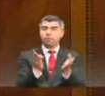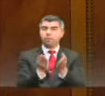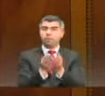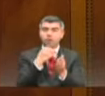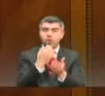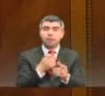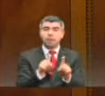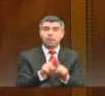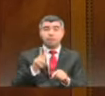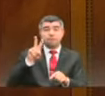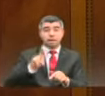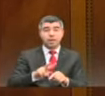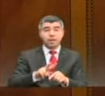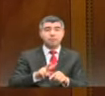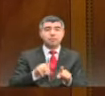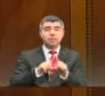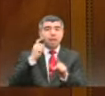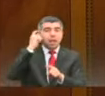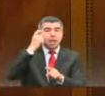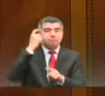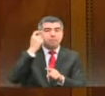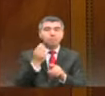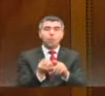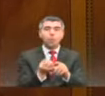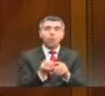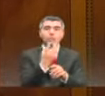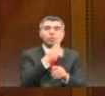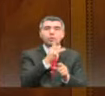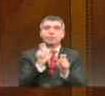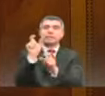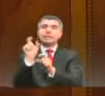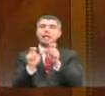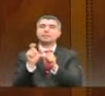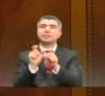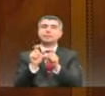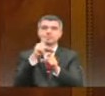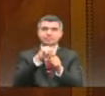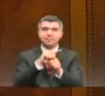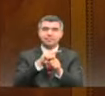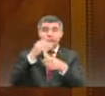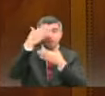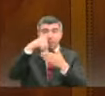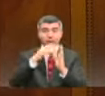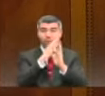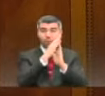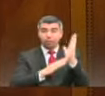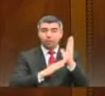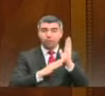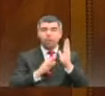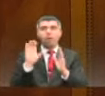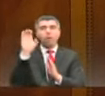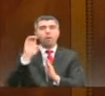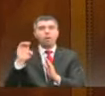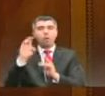الأول بقضايا الوطن وبانتظارات المواطنين داخل المملكة وخارجها،